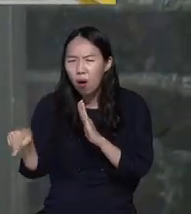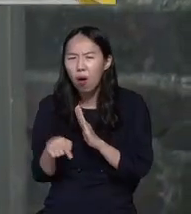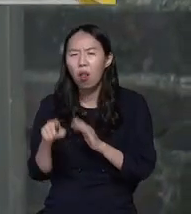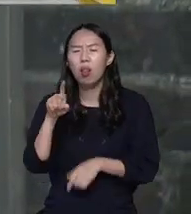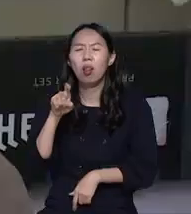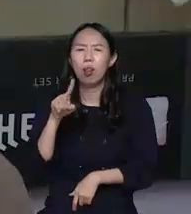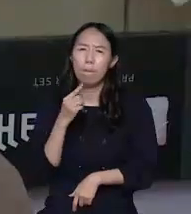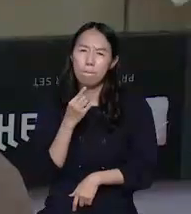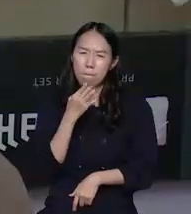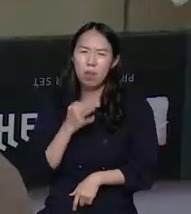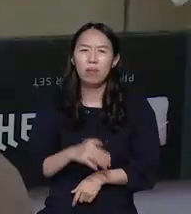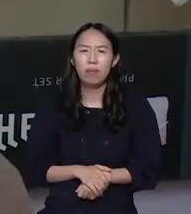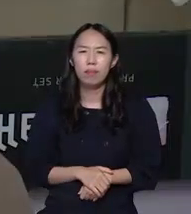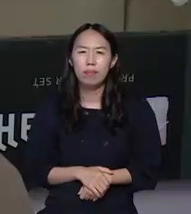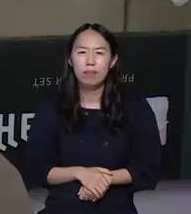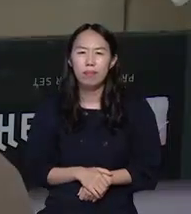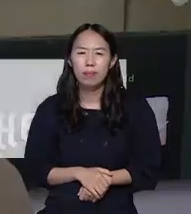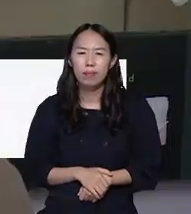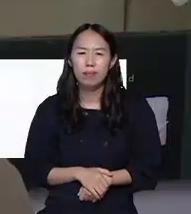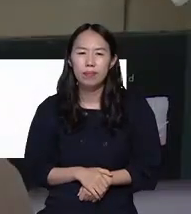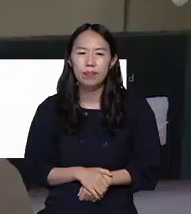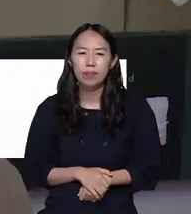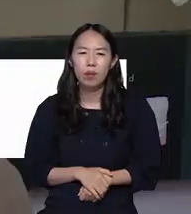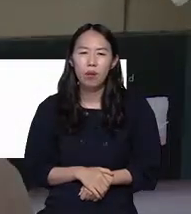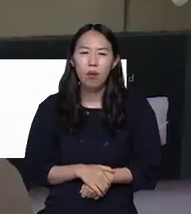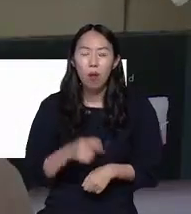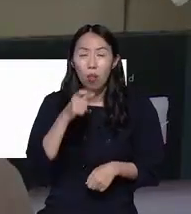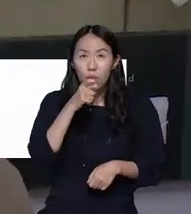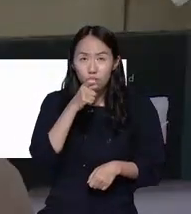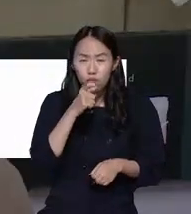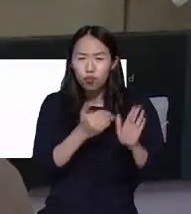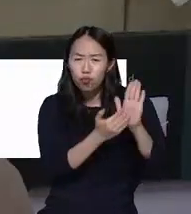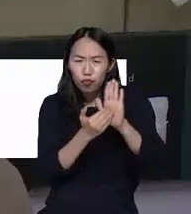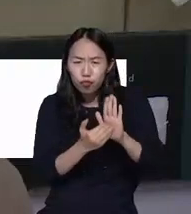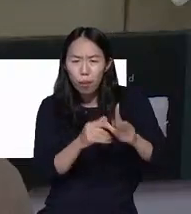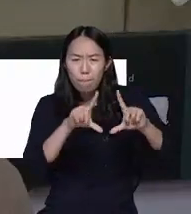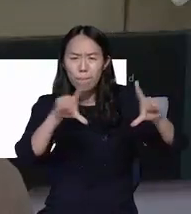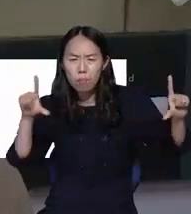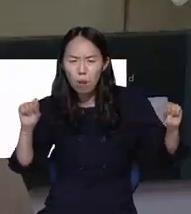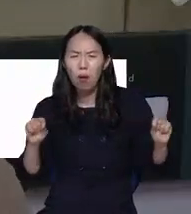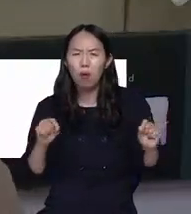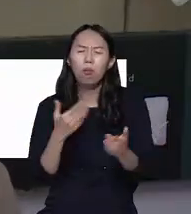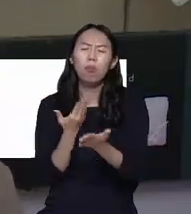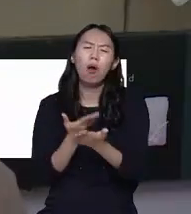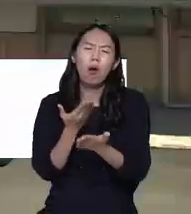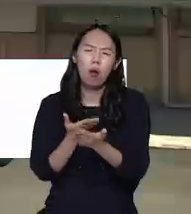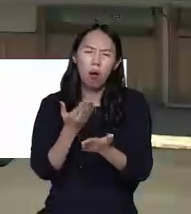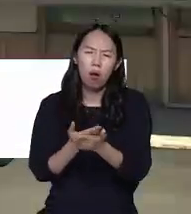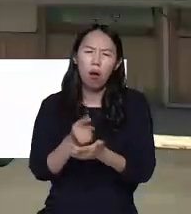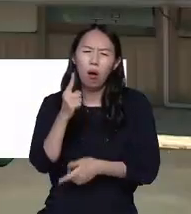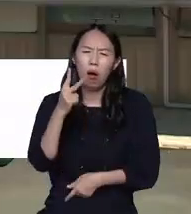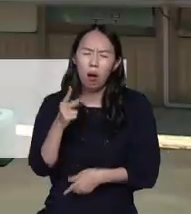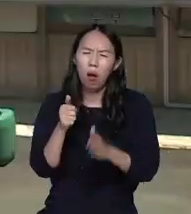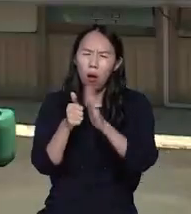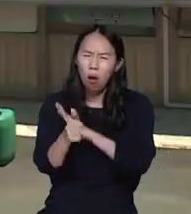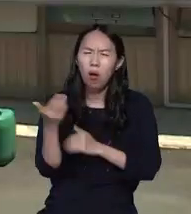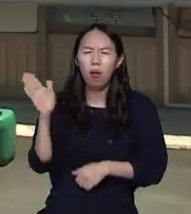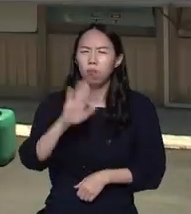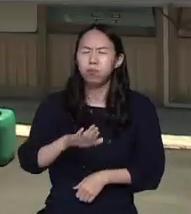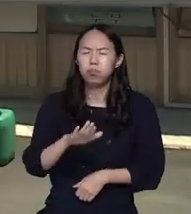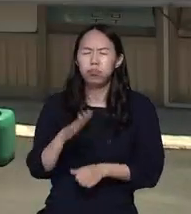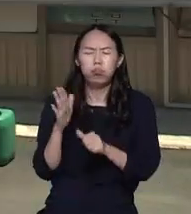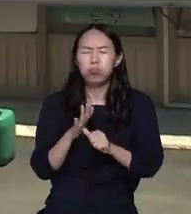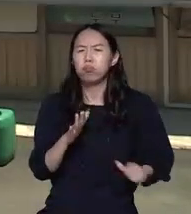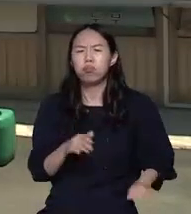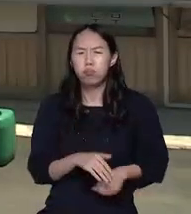불과합니다. 거기가 몇 번 갔다가 이렇게 한 두 번 정도나 갔을걸요. 근데 안 오죠. 지하나